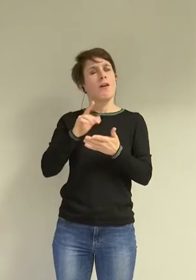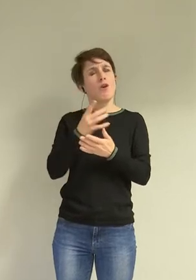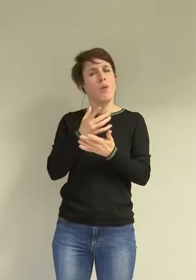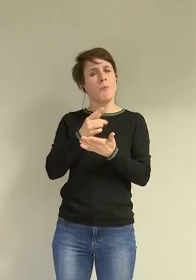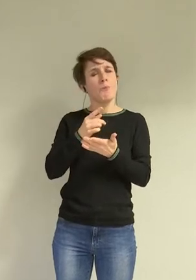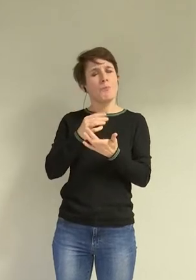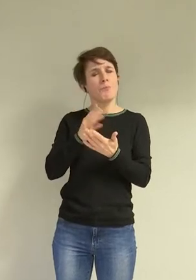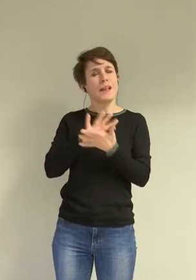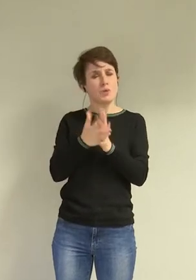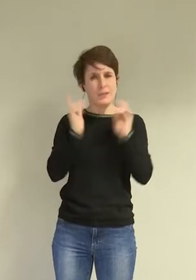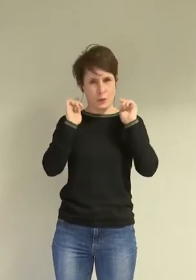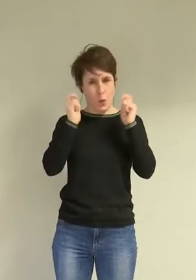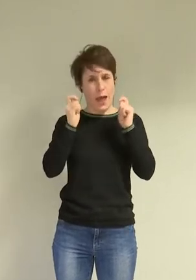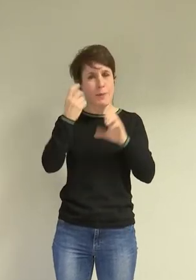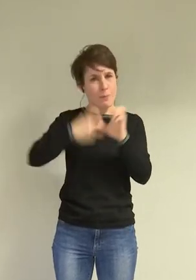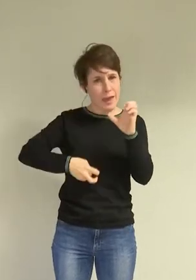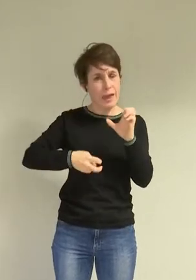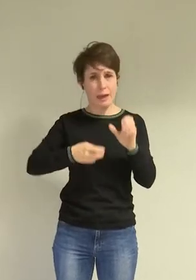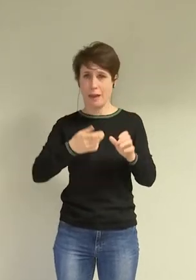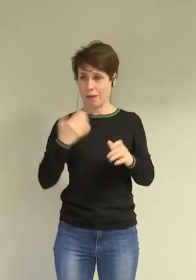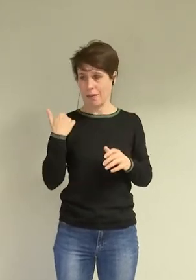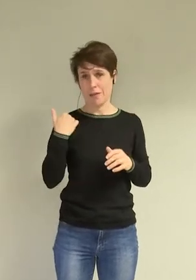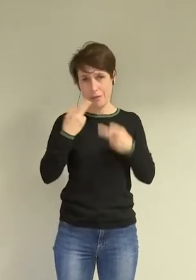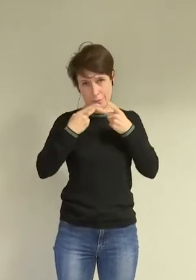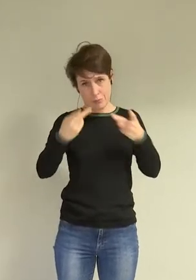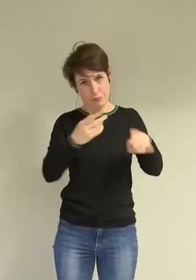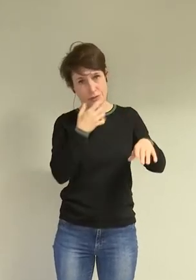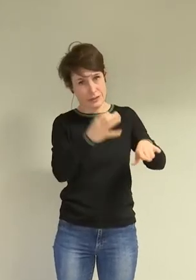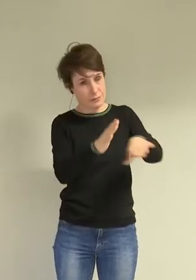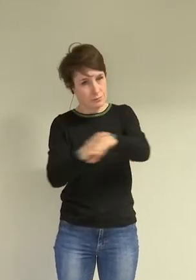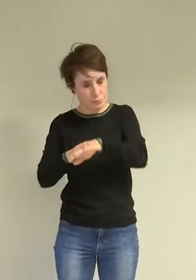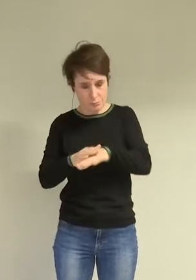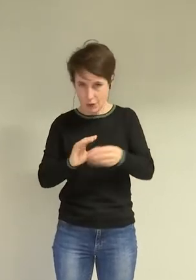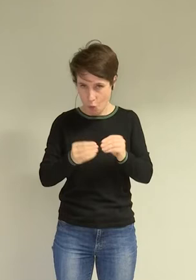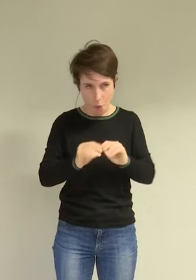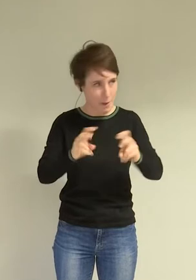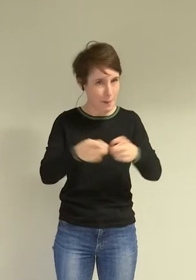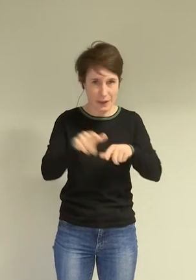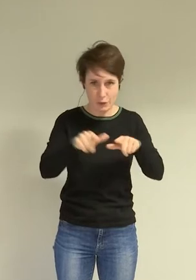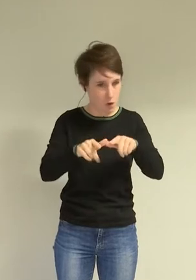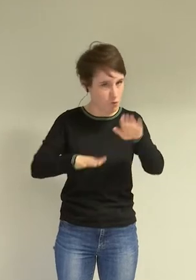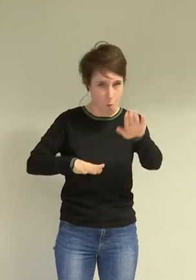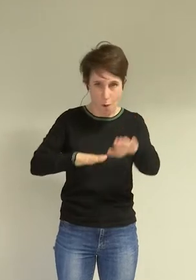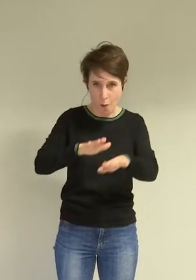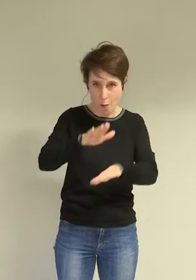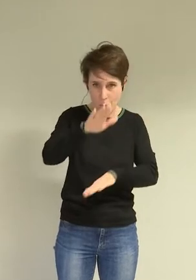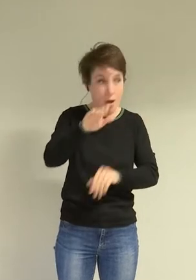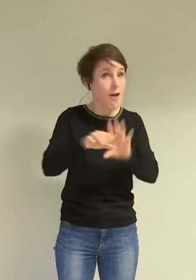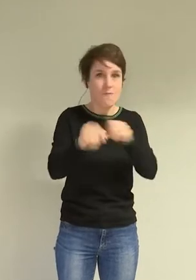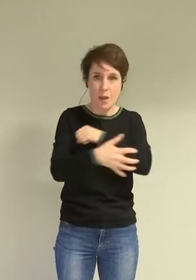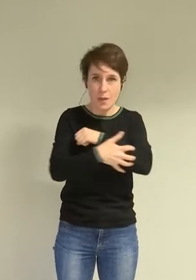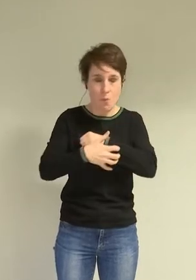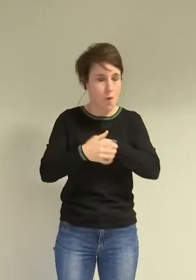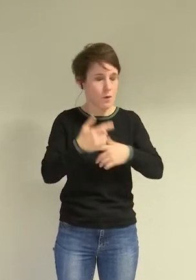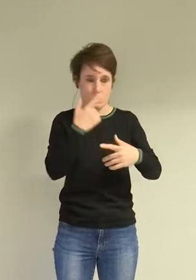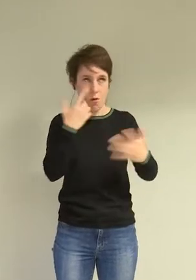je cite la progression incontrôlée du prix du logement qui pénalise les plus modestes alors que le